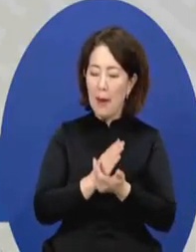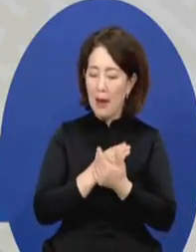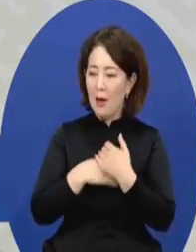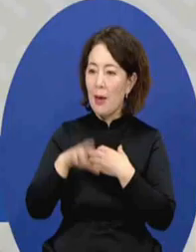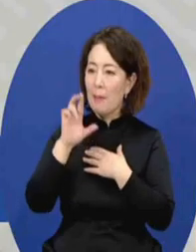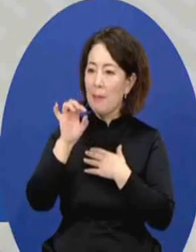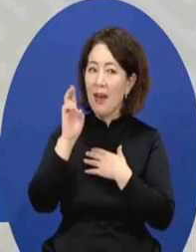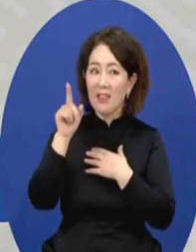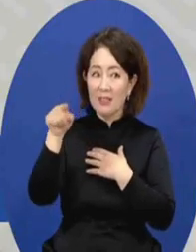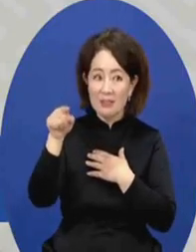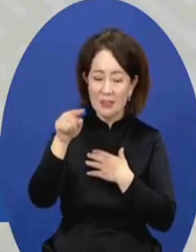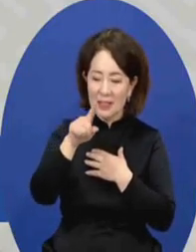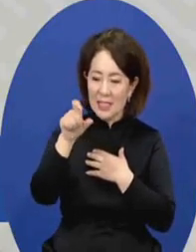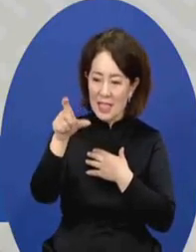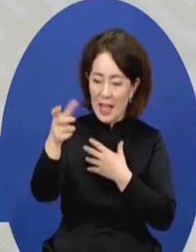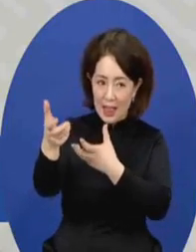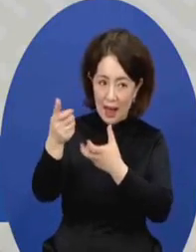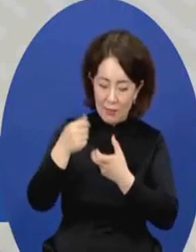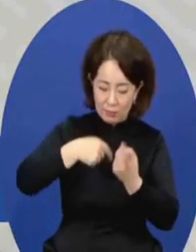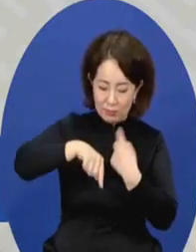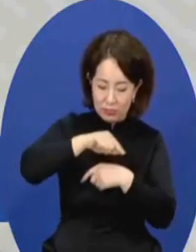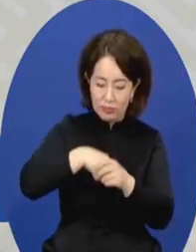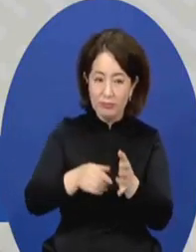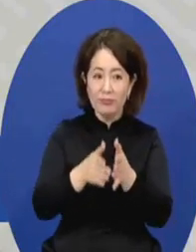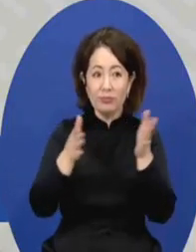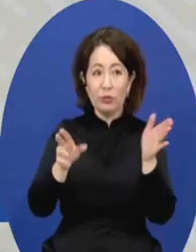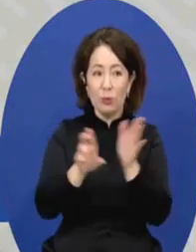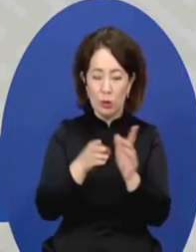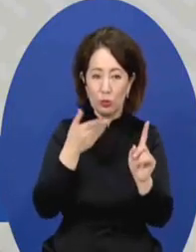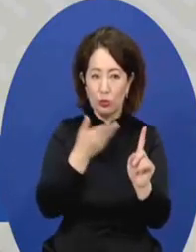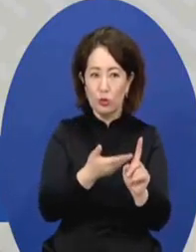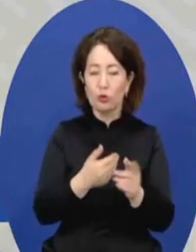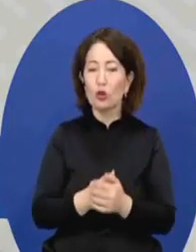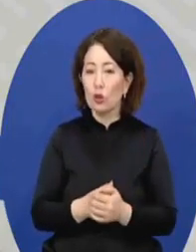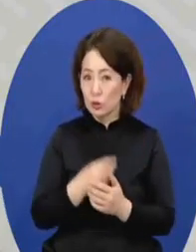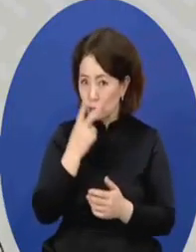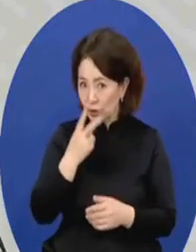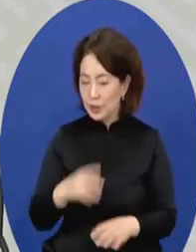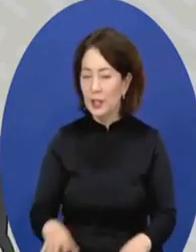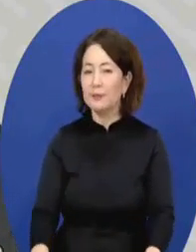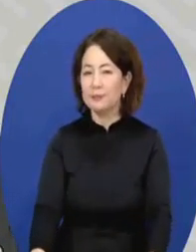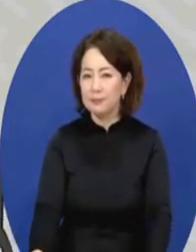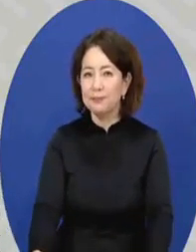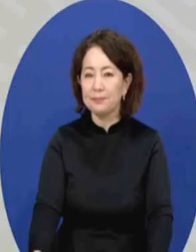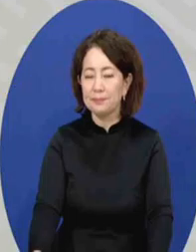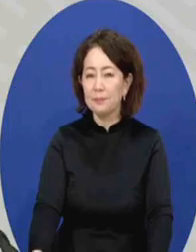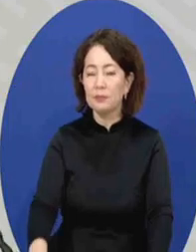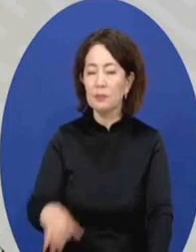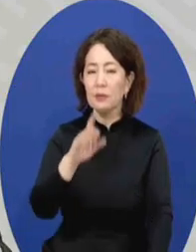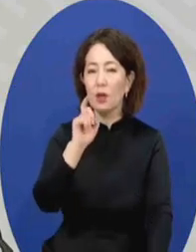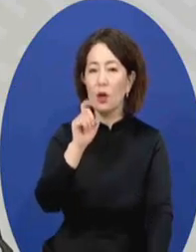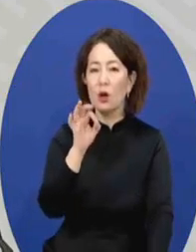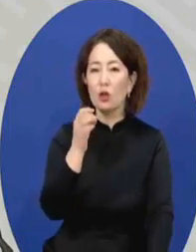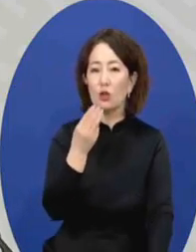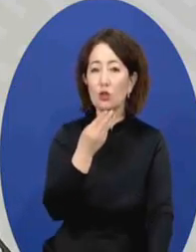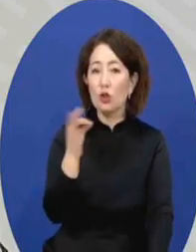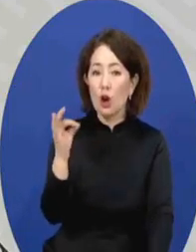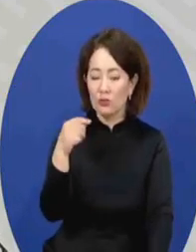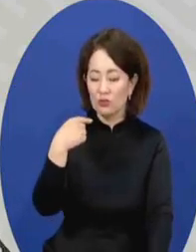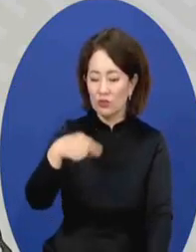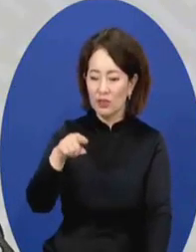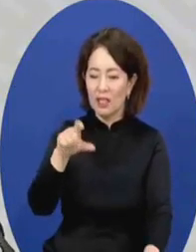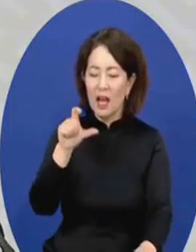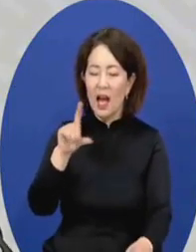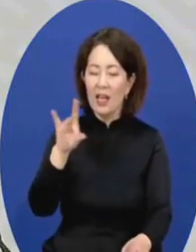банкнаас зээл авах үйл ажиллагааг одоо өргөжүүлэх юм одоо нөхцөл боломжийг нь хангаж өглөө гэж үзэж байна. Хоршооны эрсдлийн